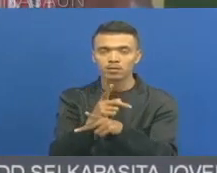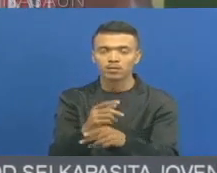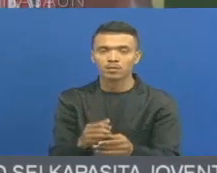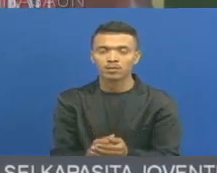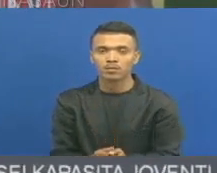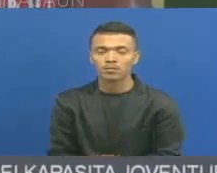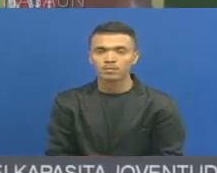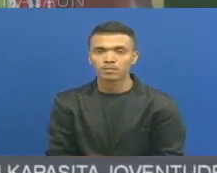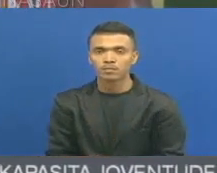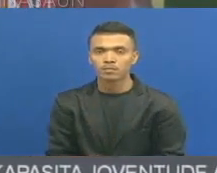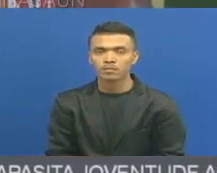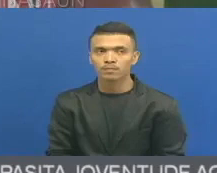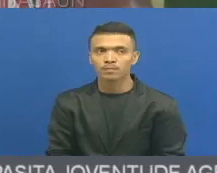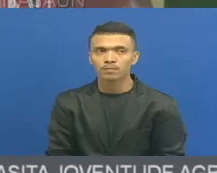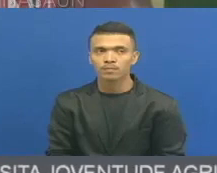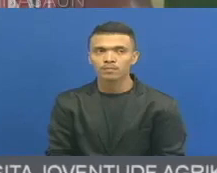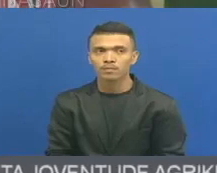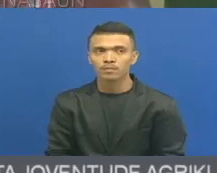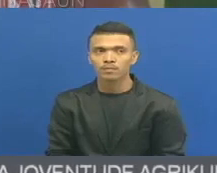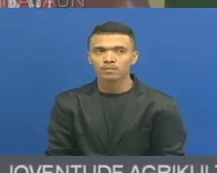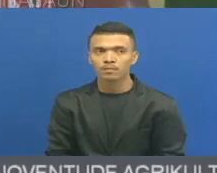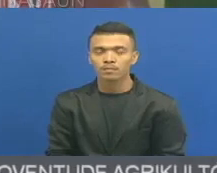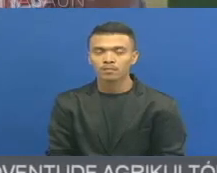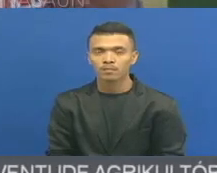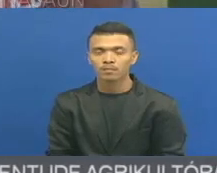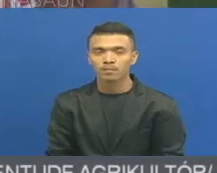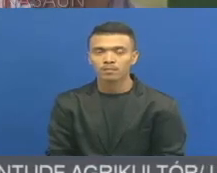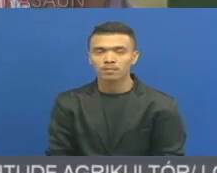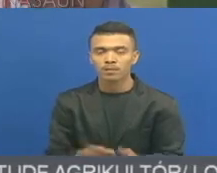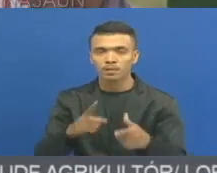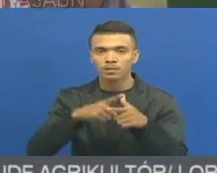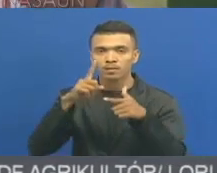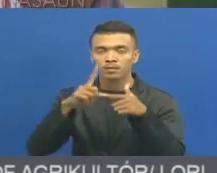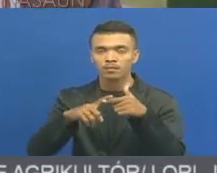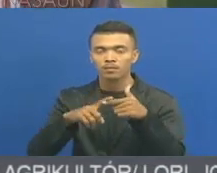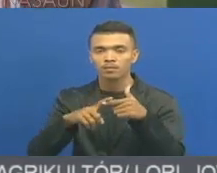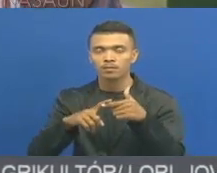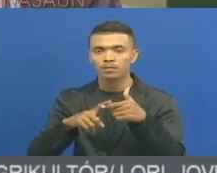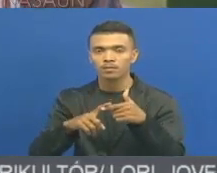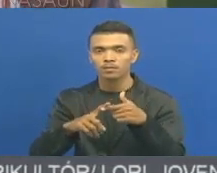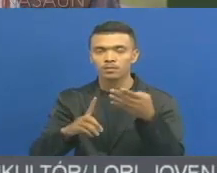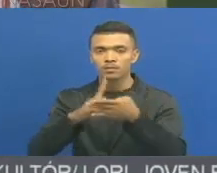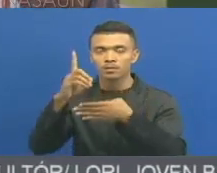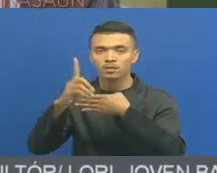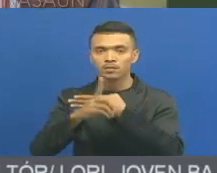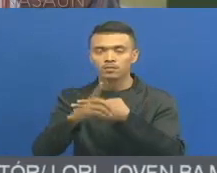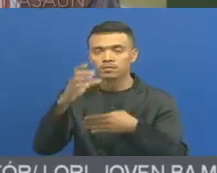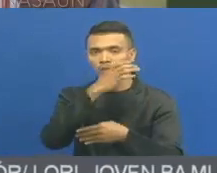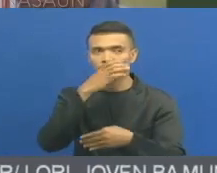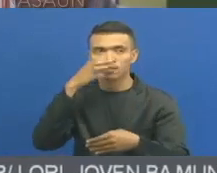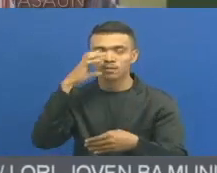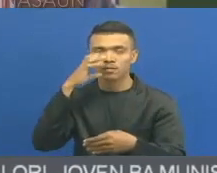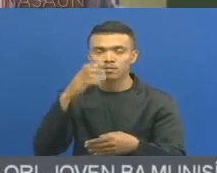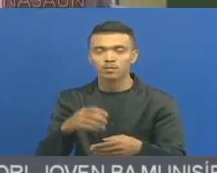sebelum itu lahir kamu harus kapital mana, selain mana itu sira fuhunnya, lepas itu harus tinggi, ha, desember sektor agrikultura,